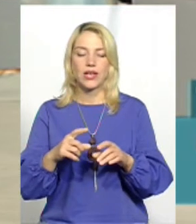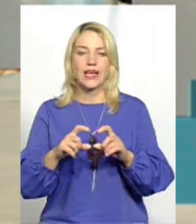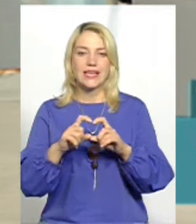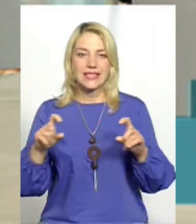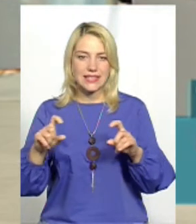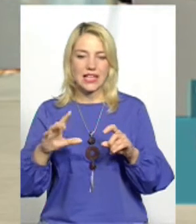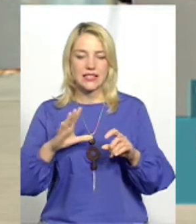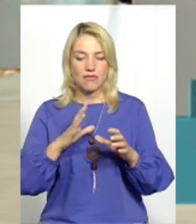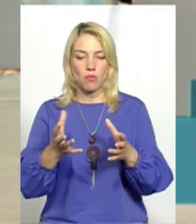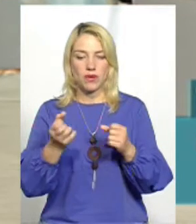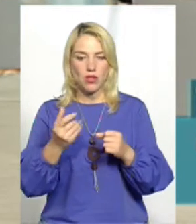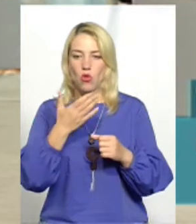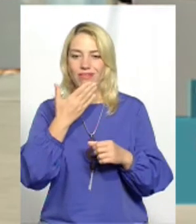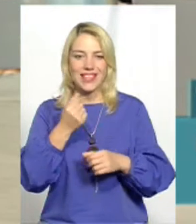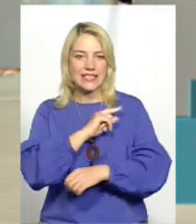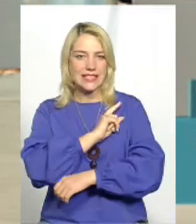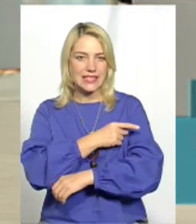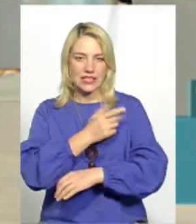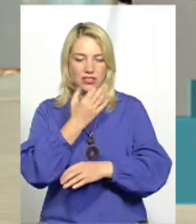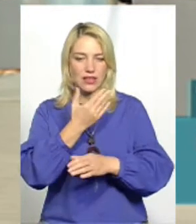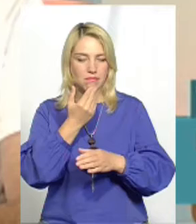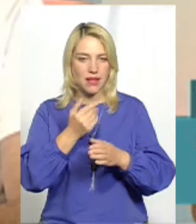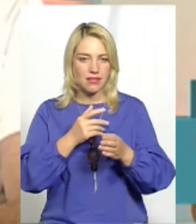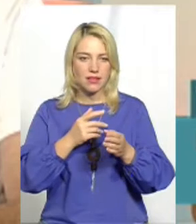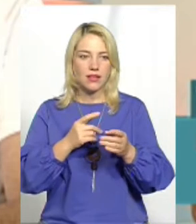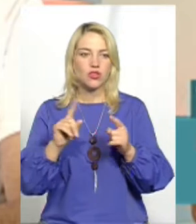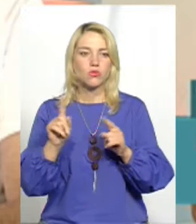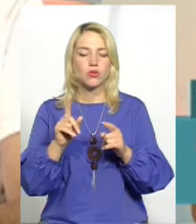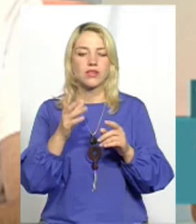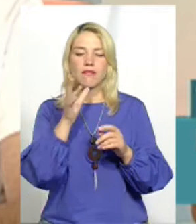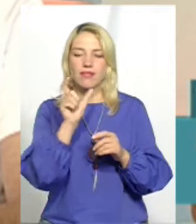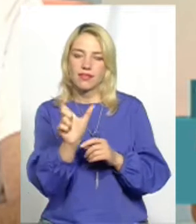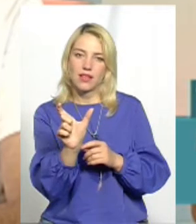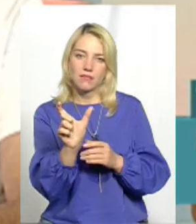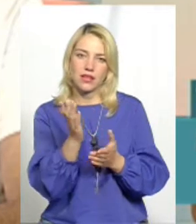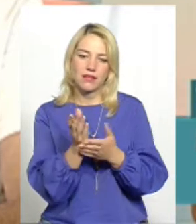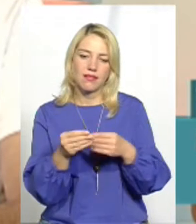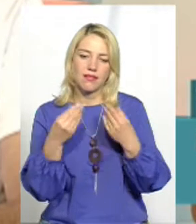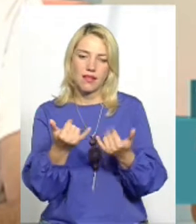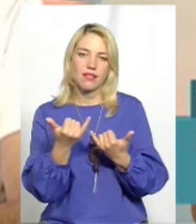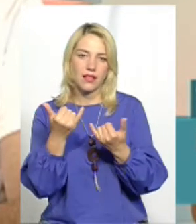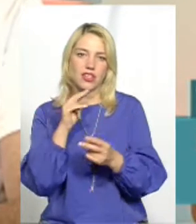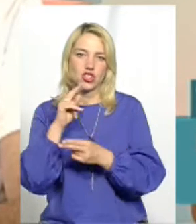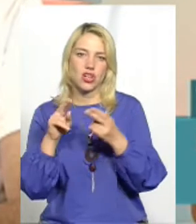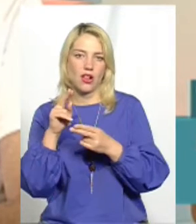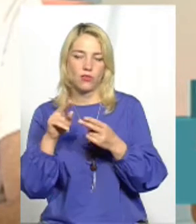прийняте, але воно ще не набрало законної сили, оскільки якраз у них є той термін подати апеляцію. Вже коли